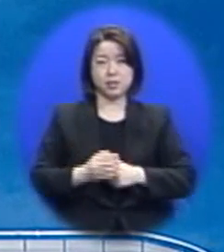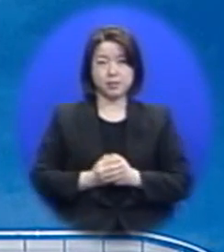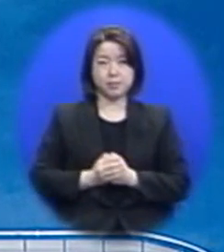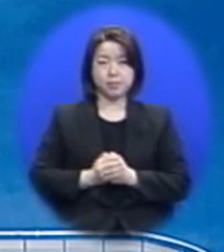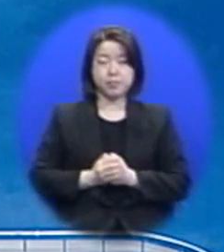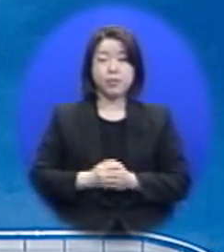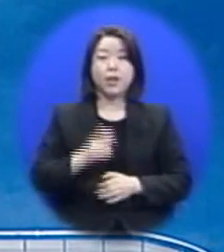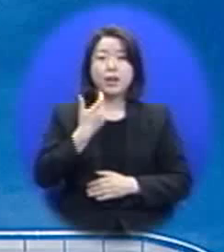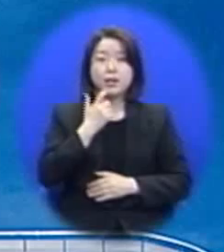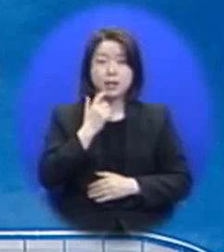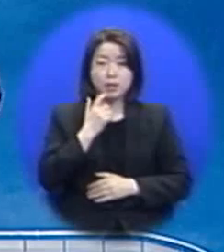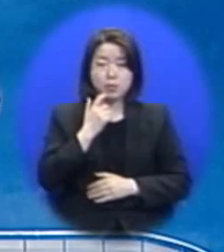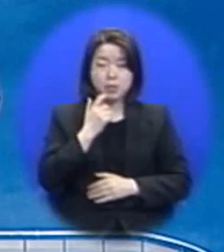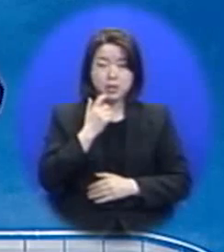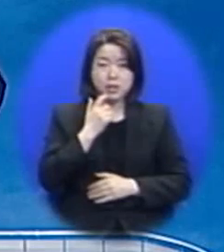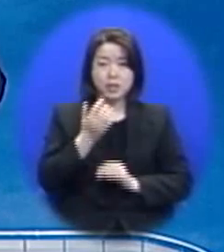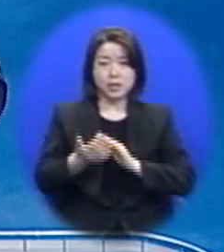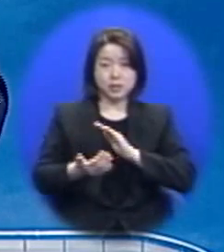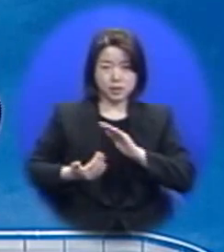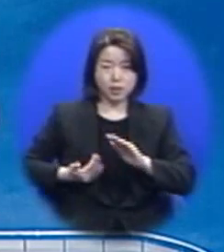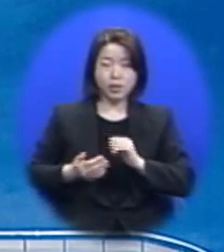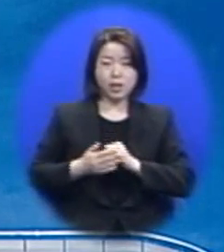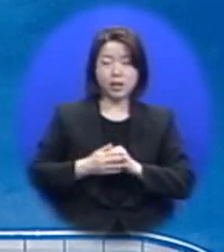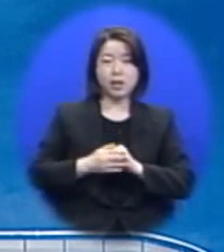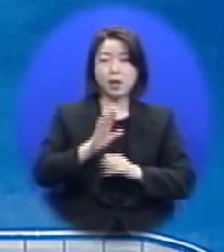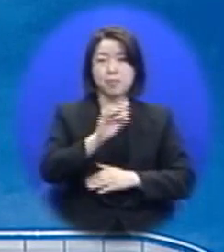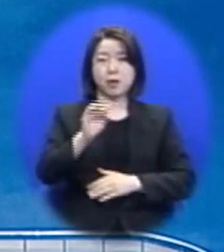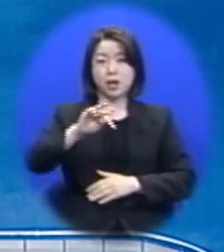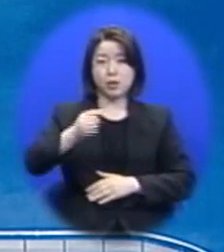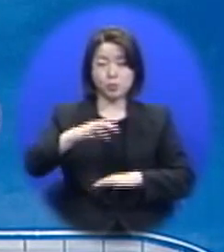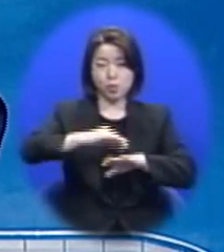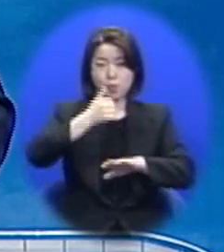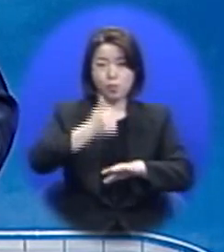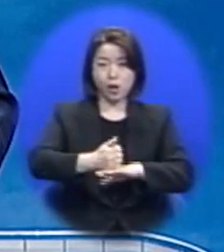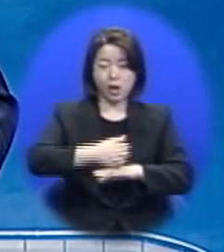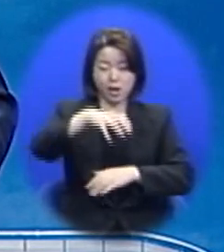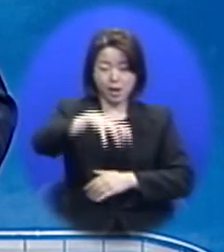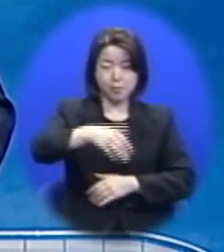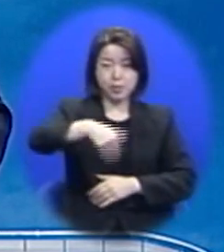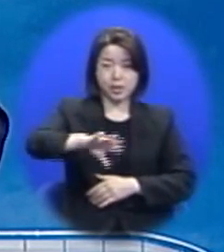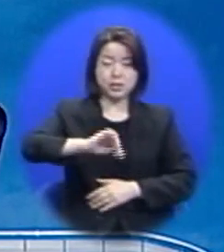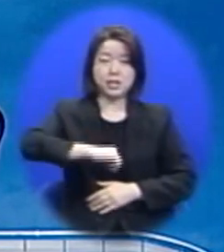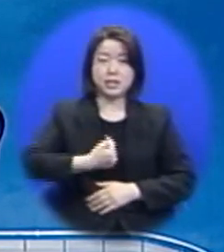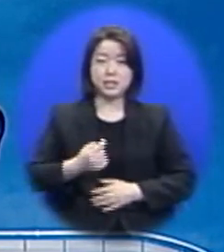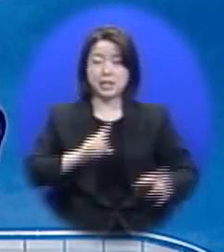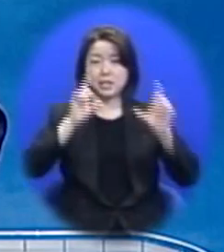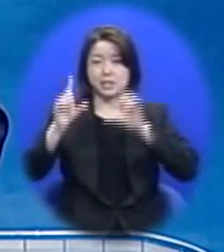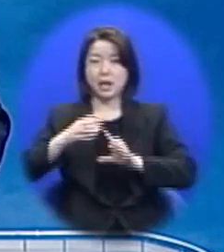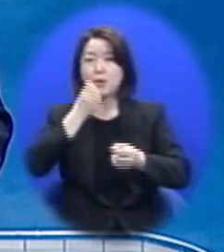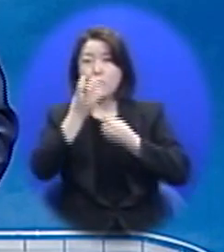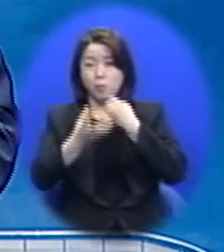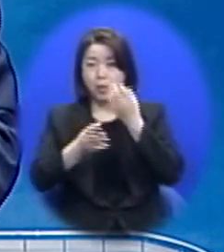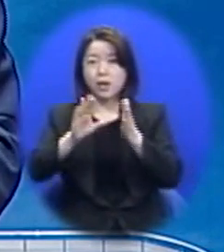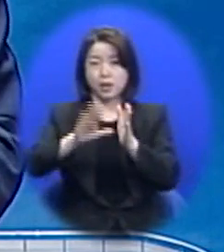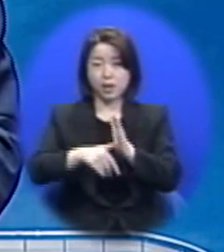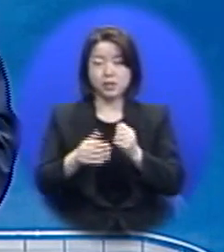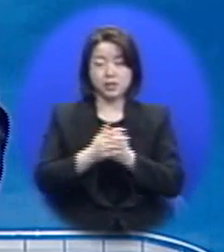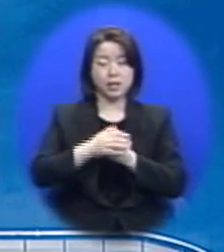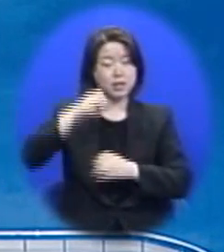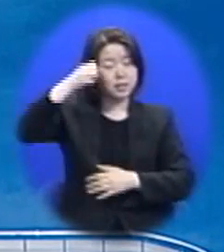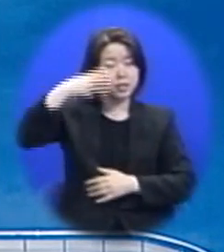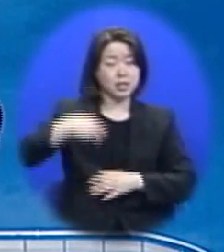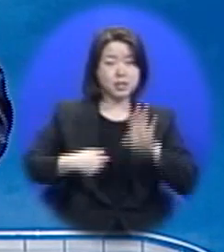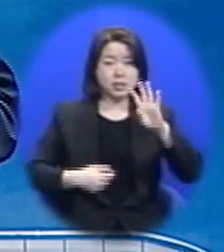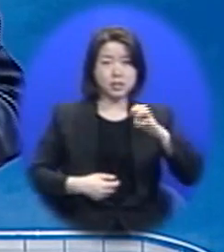야곱이 바로 전에 바로왕 앞에 나갔을 때 자신의 삶에 대해서 그가 고백하기를 창세기